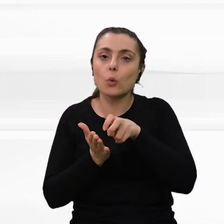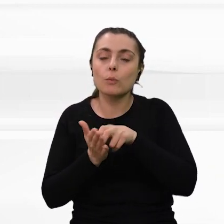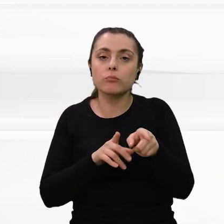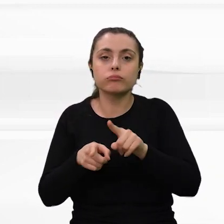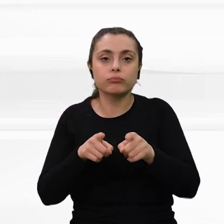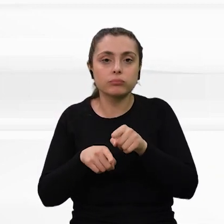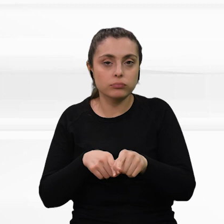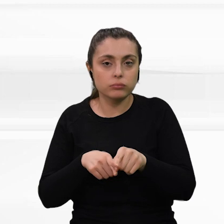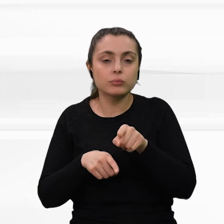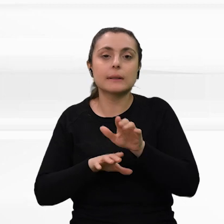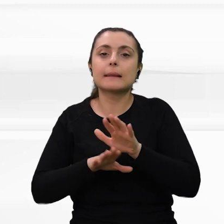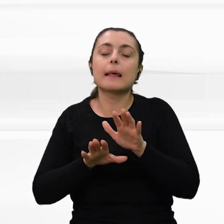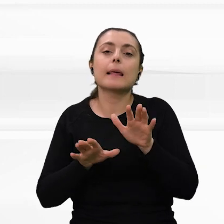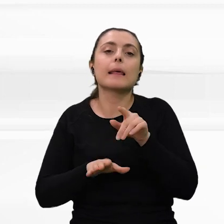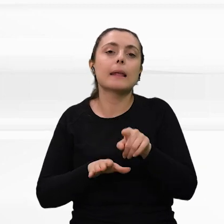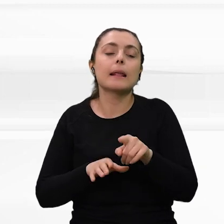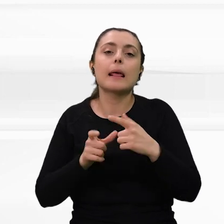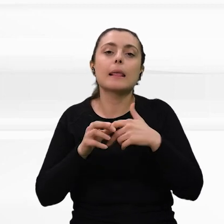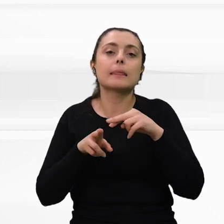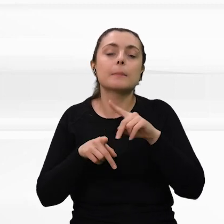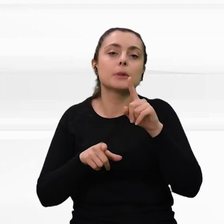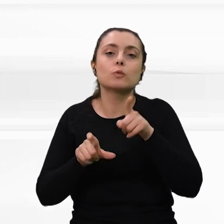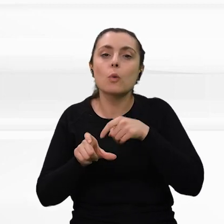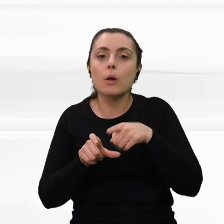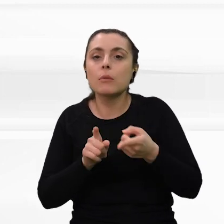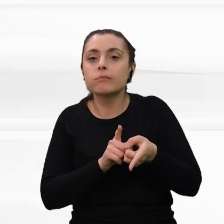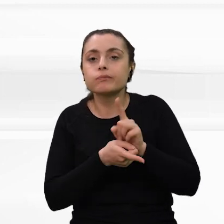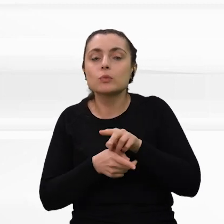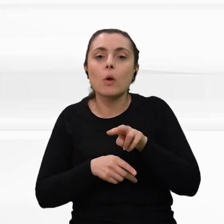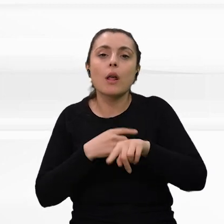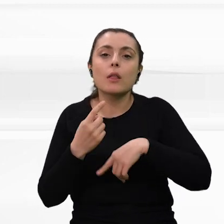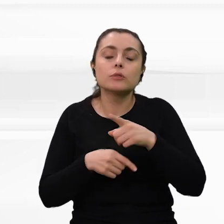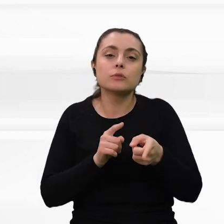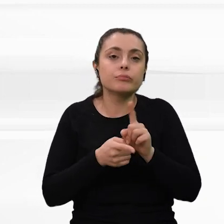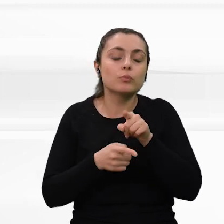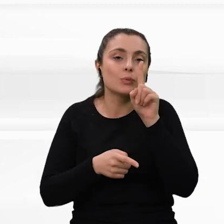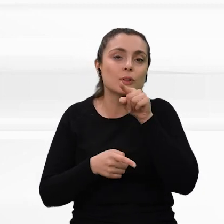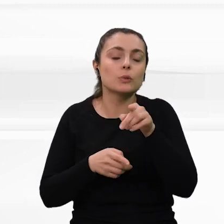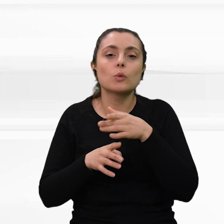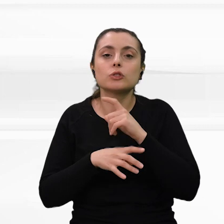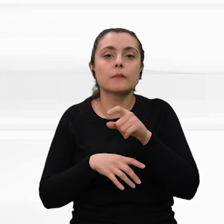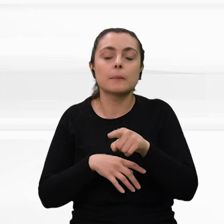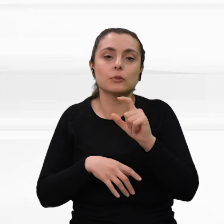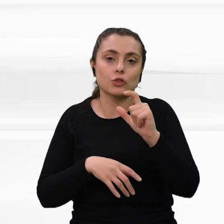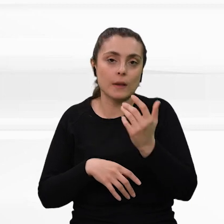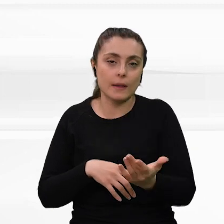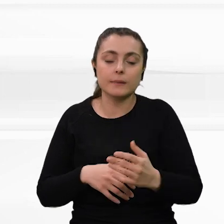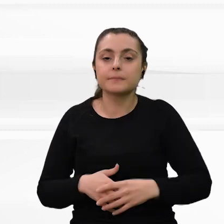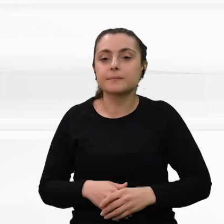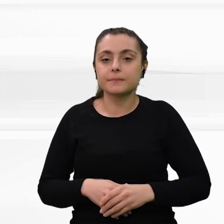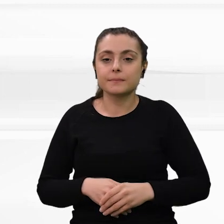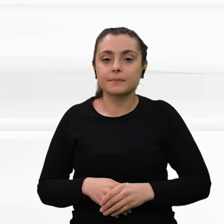yürütme yöntemidir bu da değil arkadaşlar ettik bir sorgulama türüdür yol arayışı türüdür Dolayısıyla cevabınız C